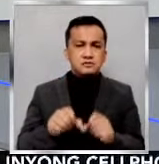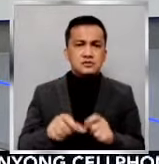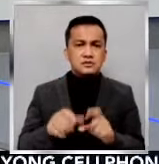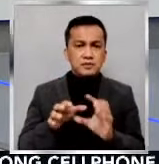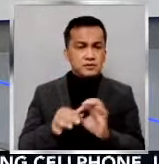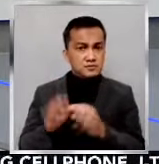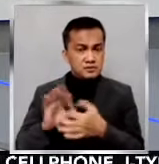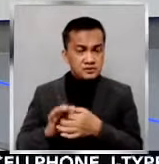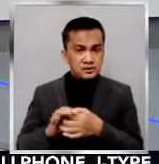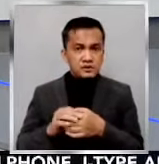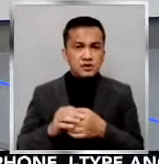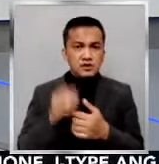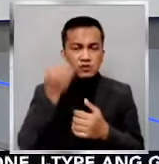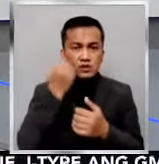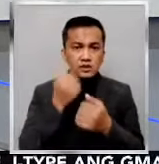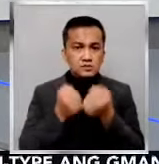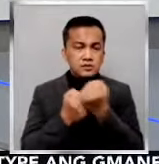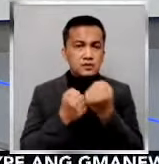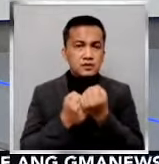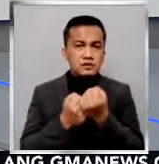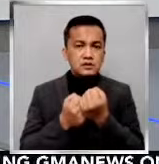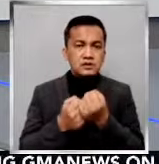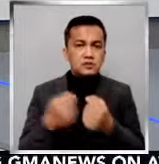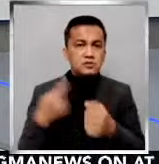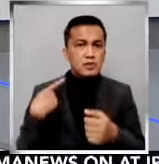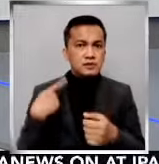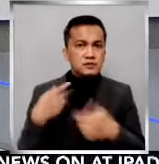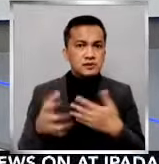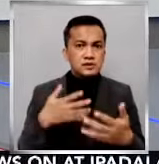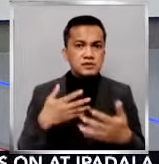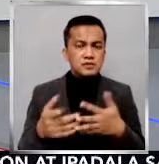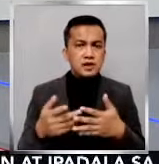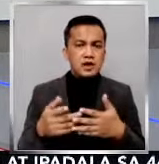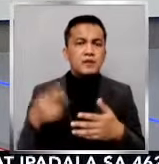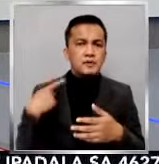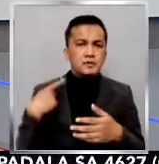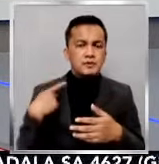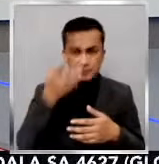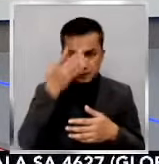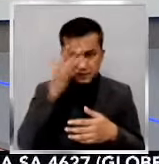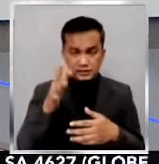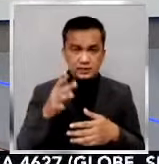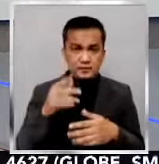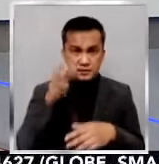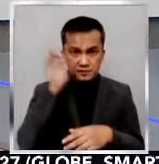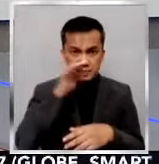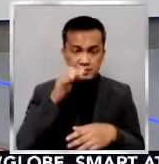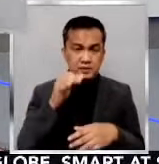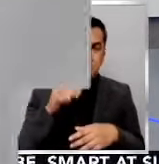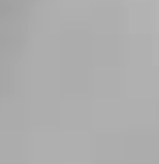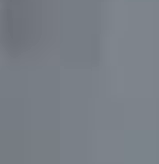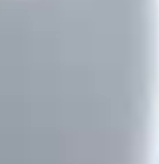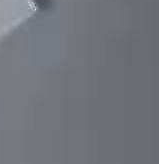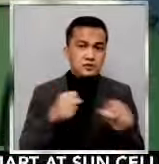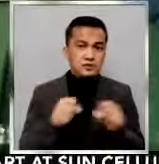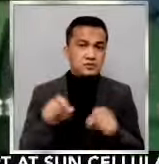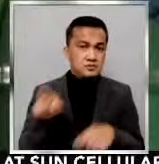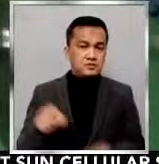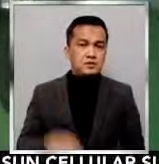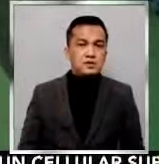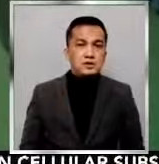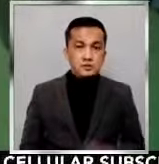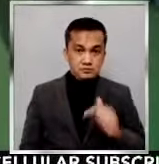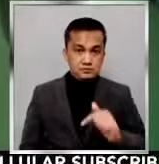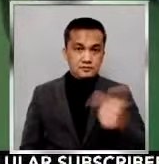atleta tayong gumagawa rin ng marka sa larangang ito. Maki-time out tayo kay Chino Trinidad.